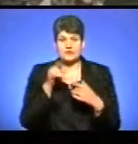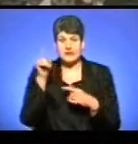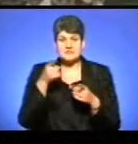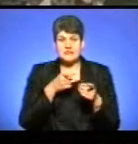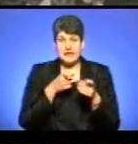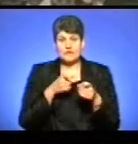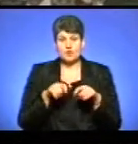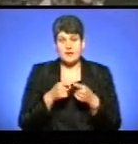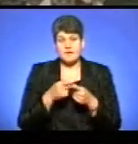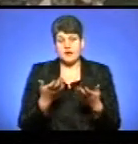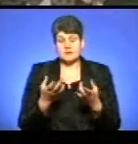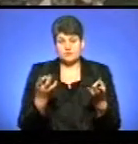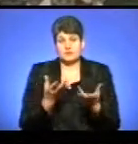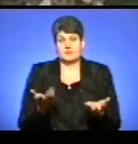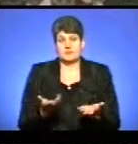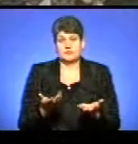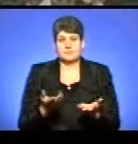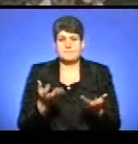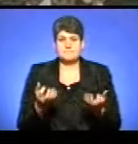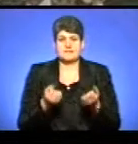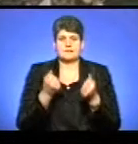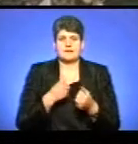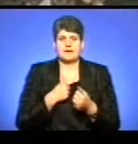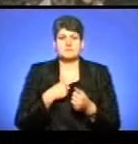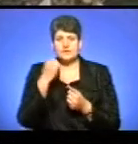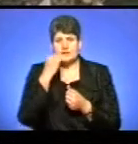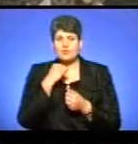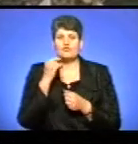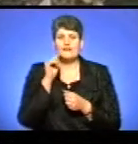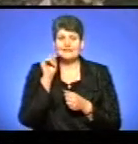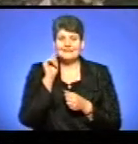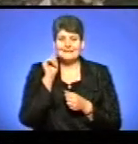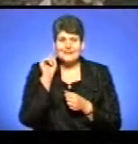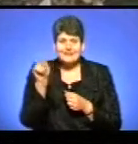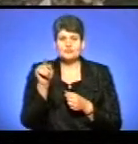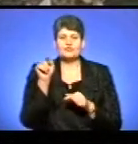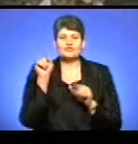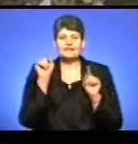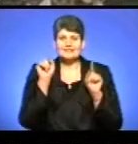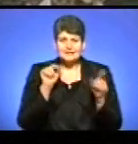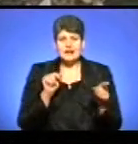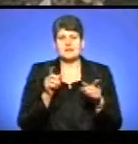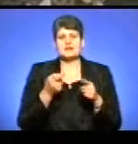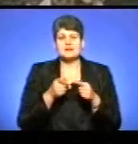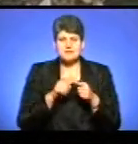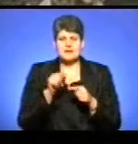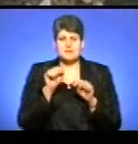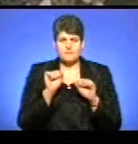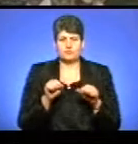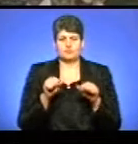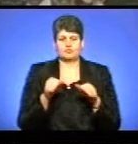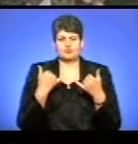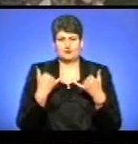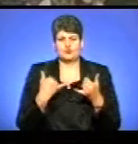стріляють, воно ламається, потрібно. Підтримувати армію і дякувати їм, що вони там. За рахунок цього ми можемо сьогодні,